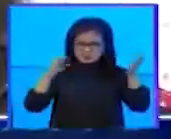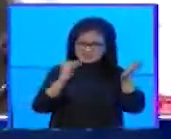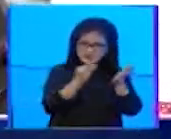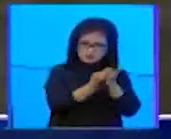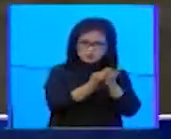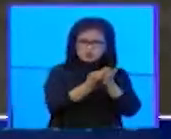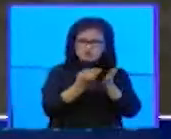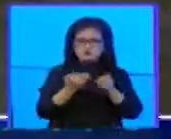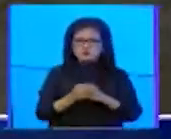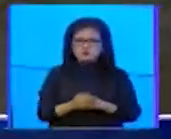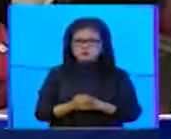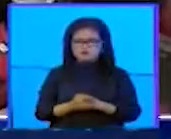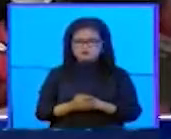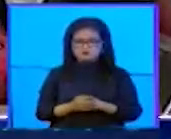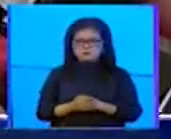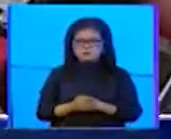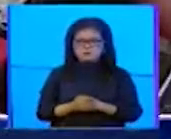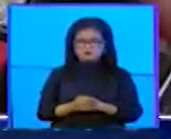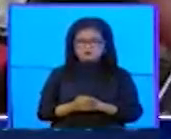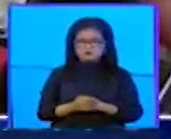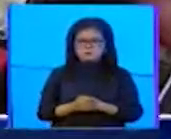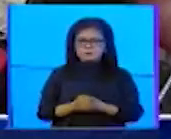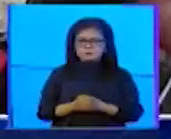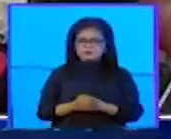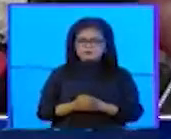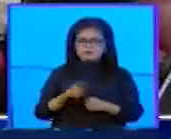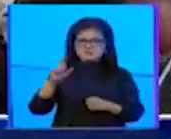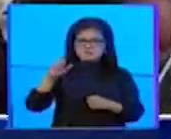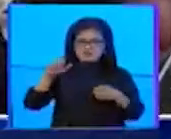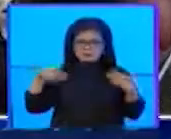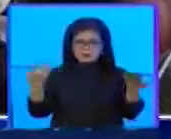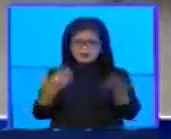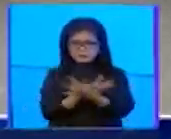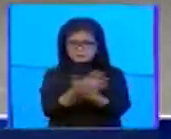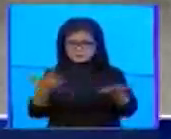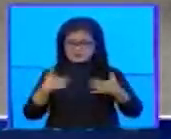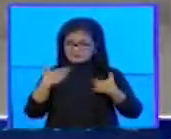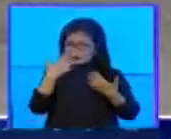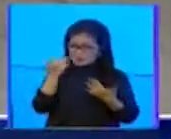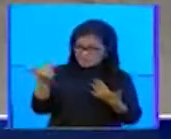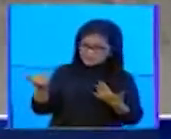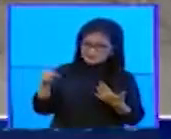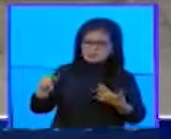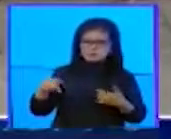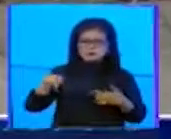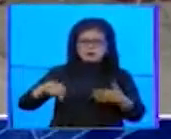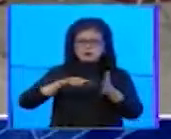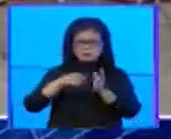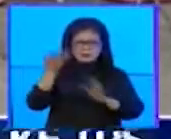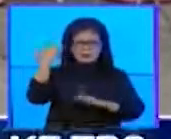ditentukan. Sementara, usaha lain yang dilakukan untuk menarik minat masyarakat adalah seperti yang satu ini. Sejak pagi hari, musik